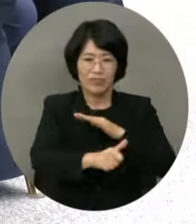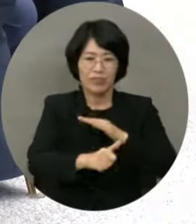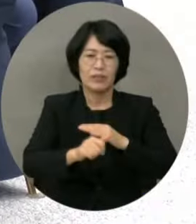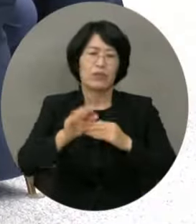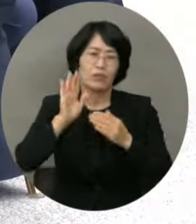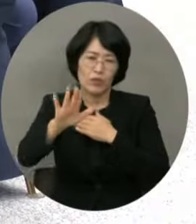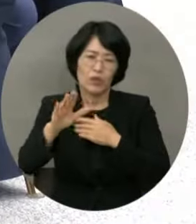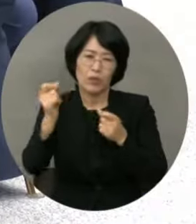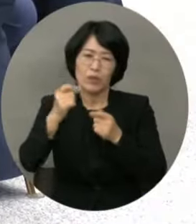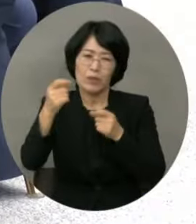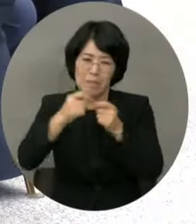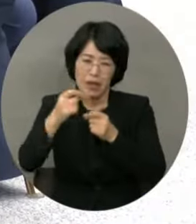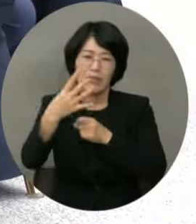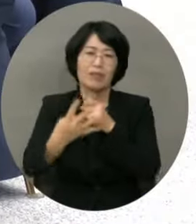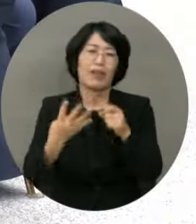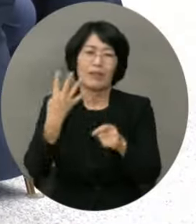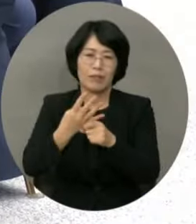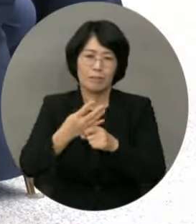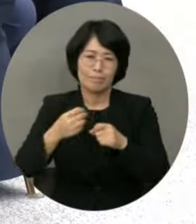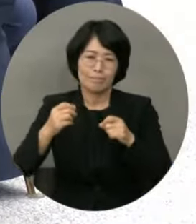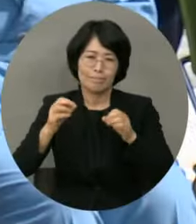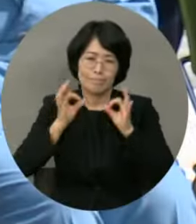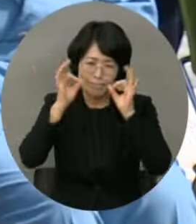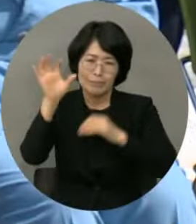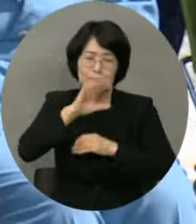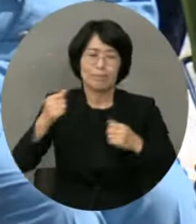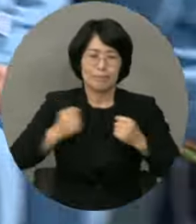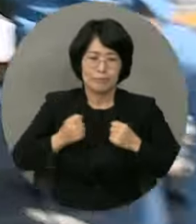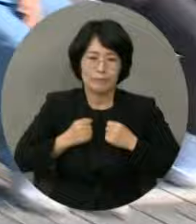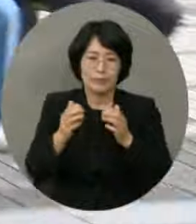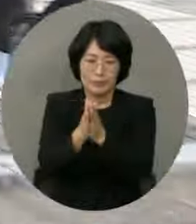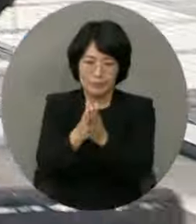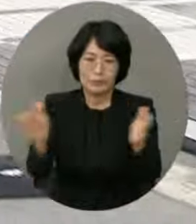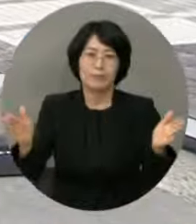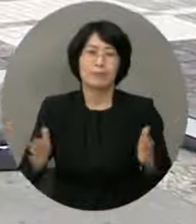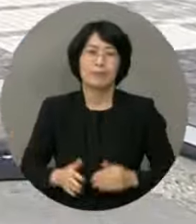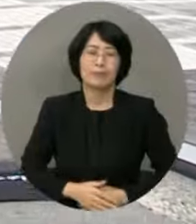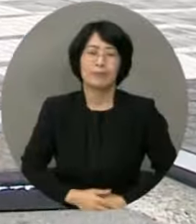다시 앞으로의 4년간의 여정에 돌입합니다. MBC 뉴스 최다운입니다.